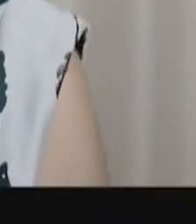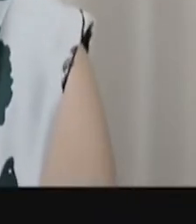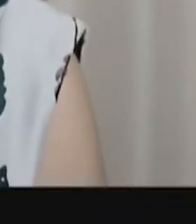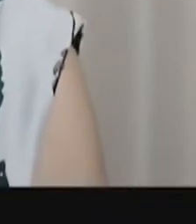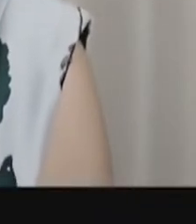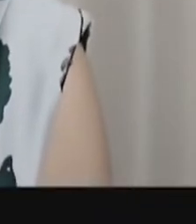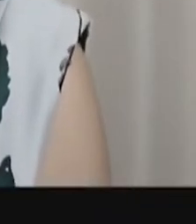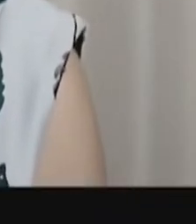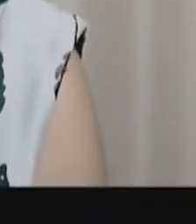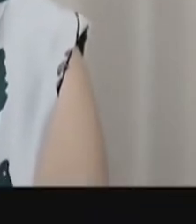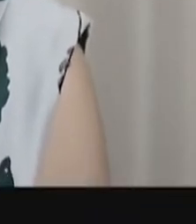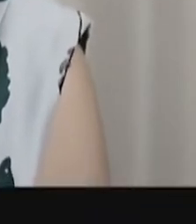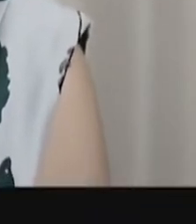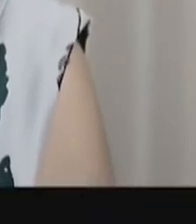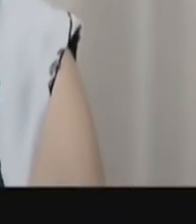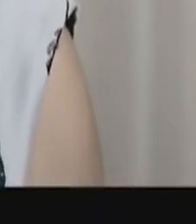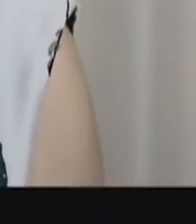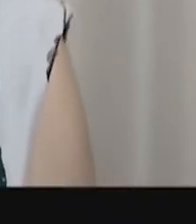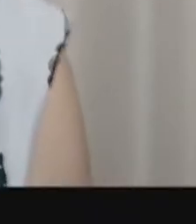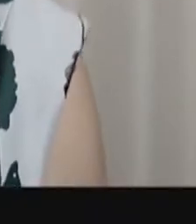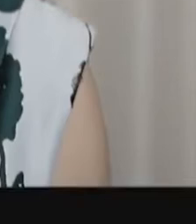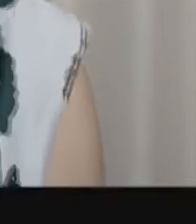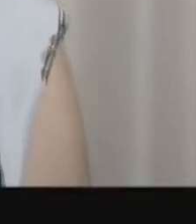begini hari